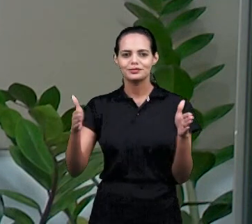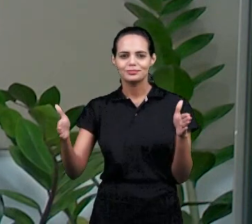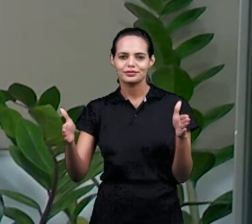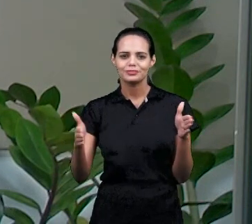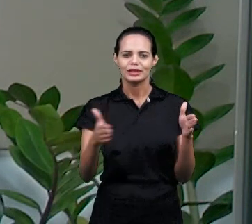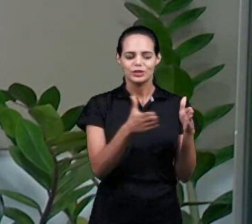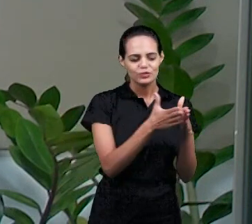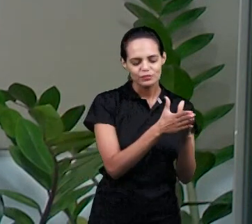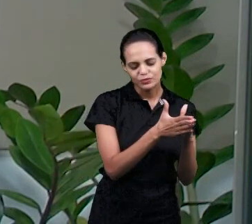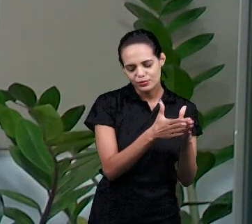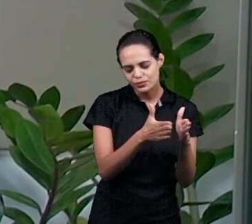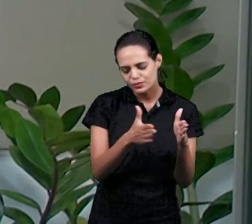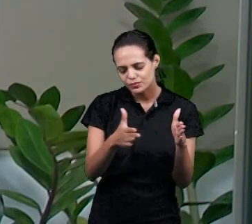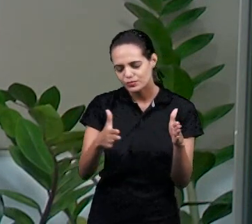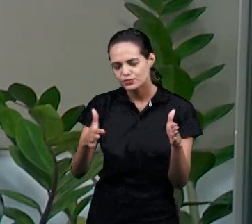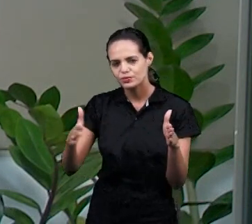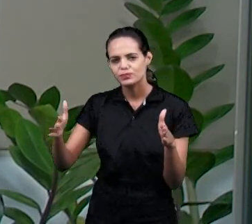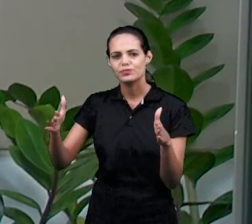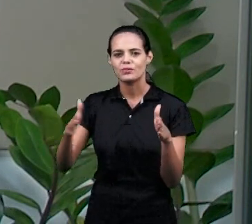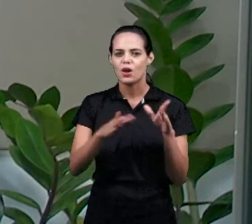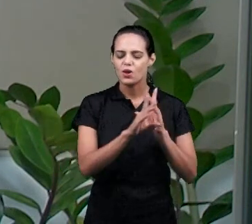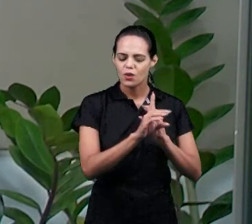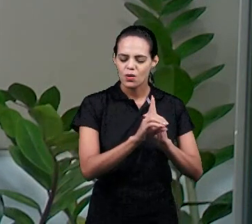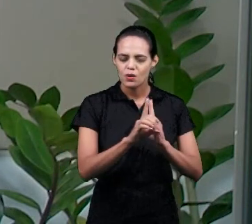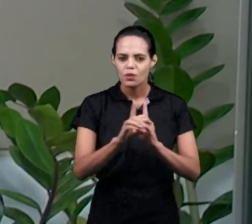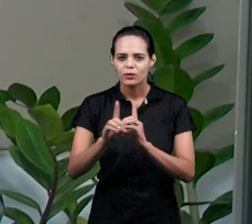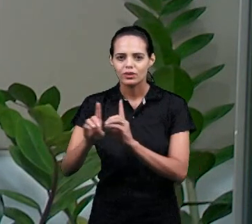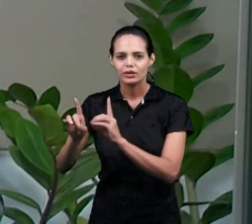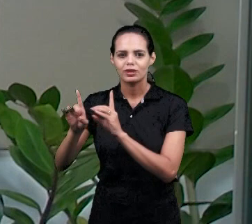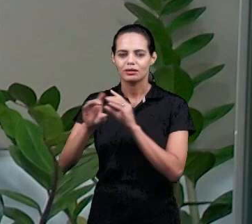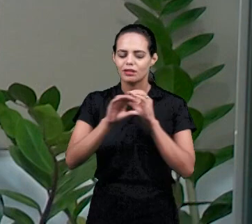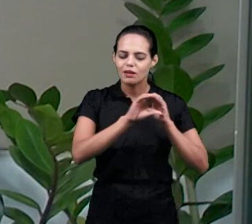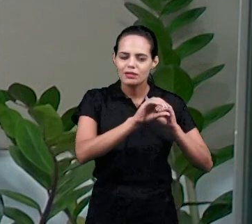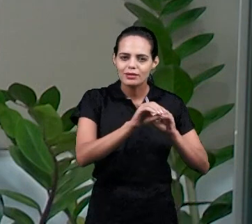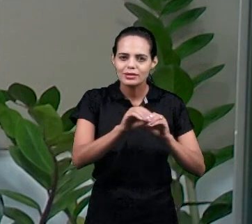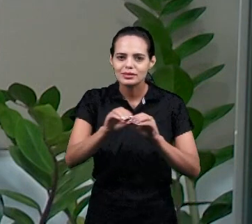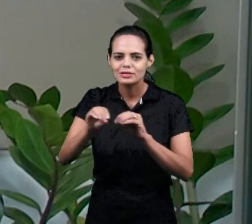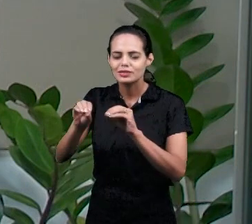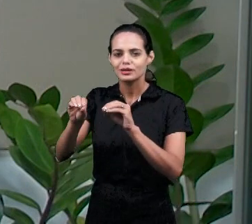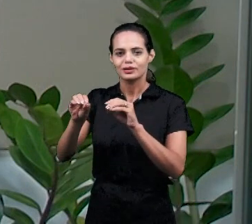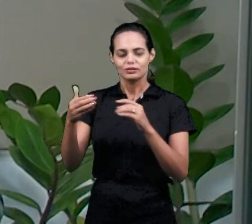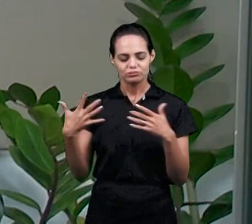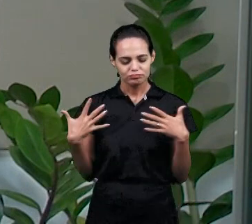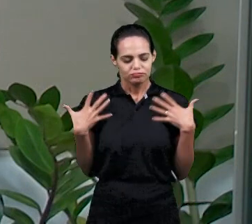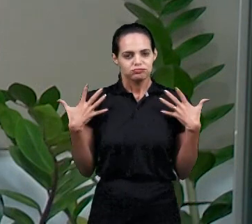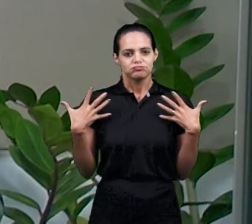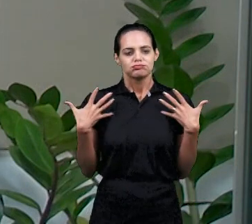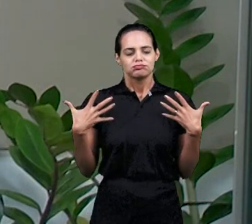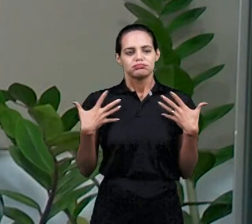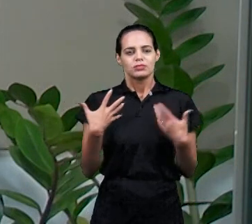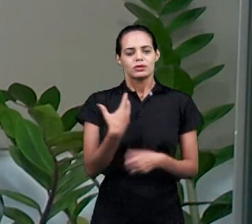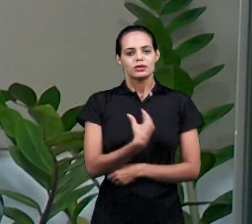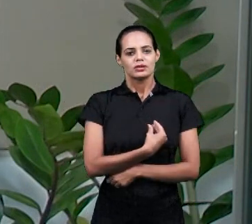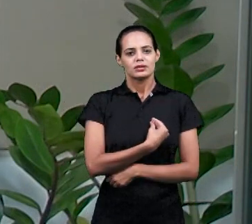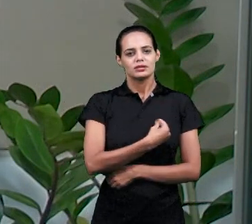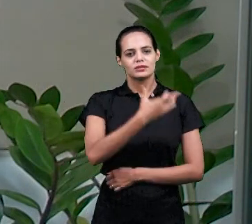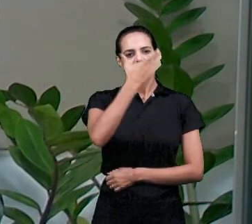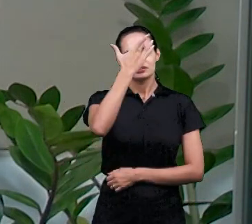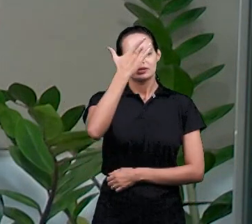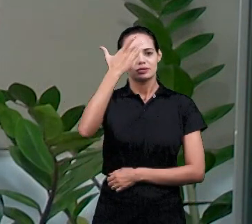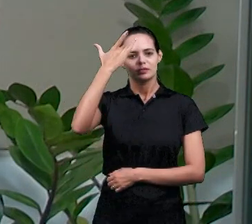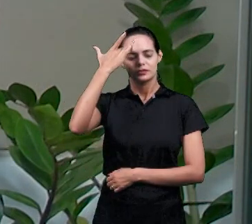séquence doctrinaire, une séquence d'éveil dans la vie des personnes. Il cite